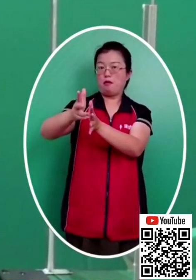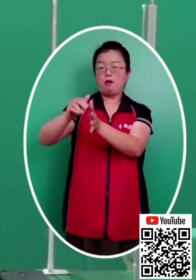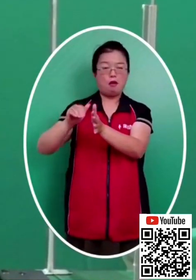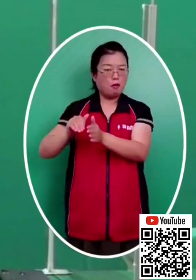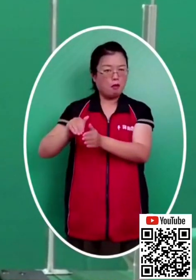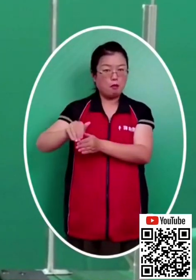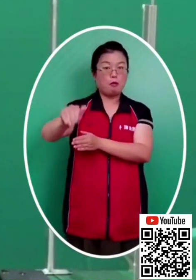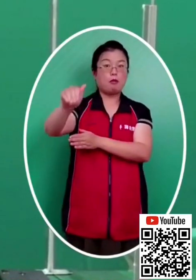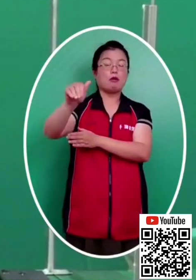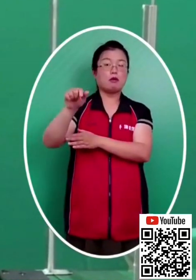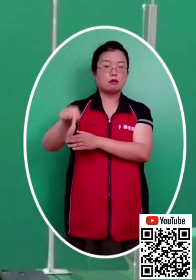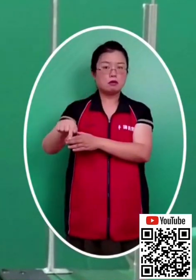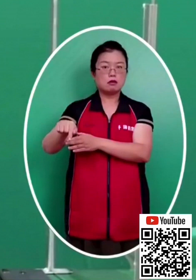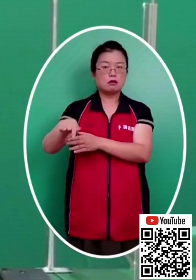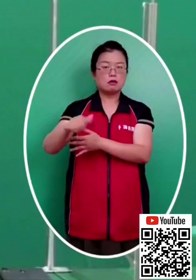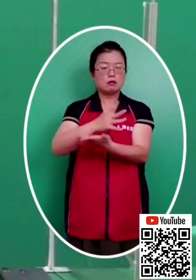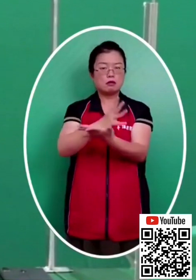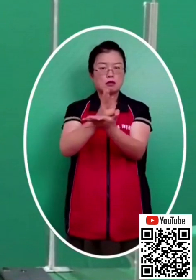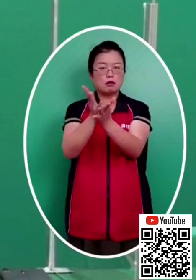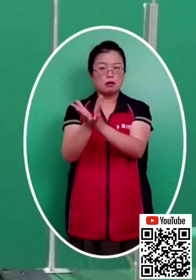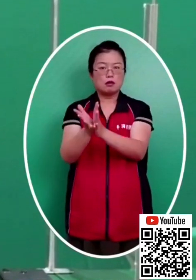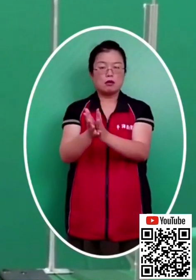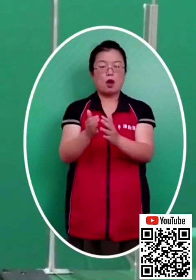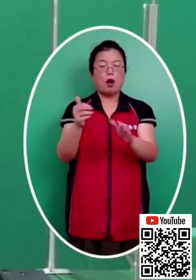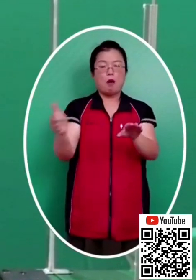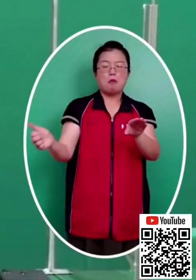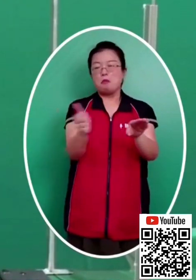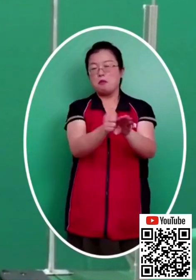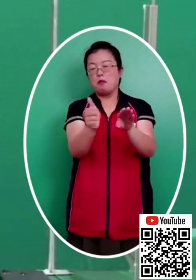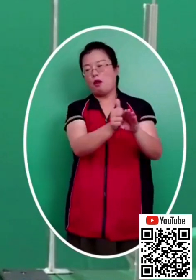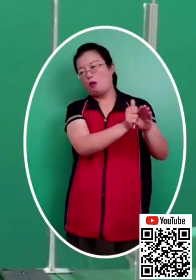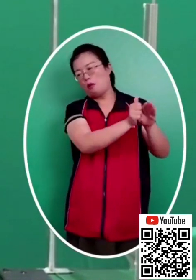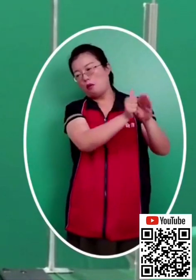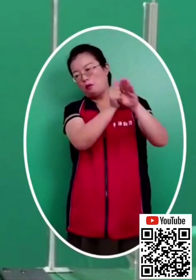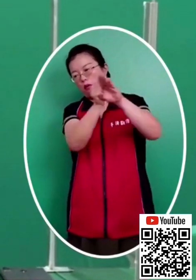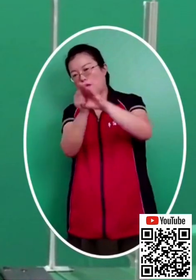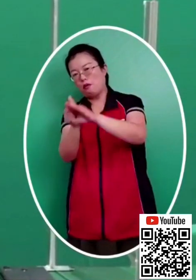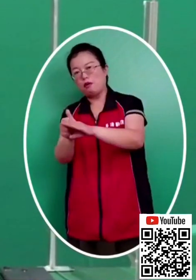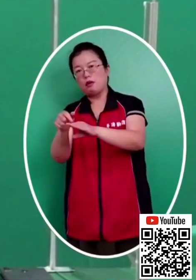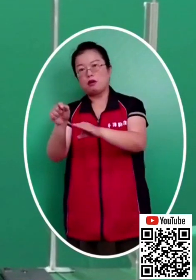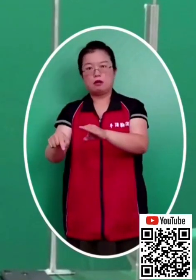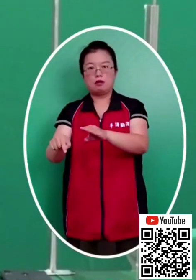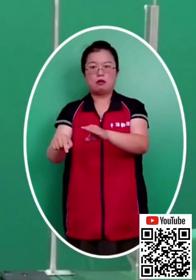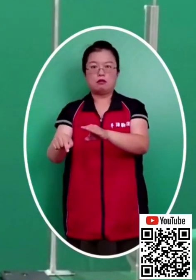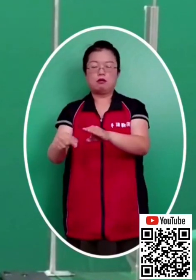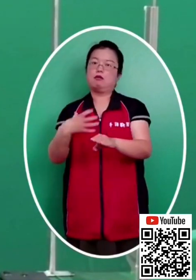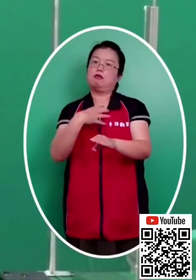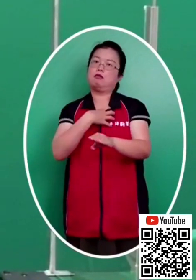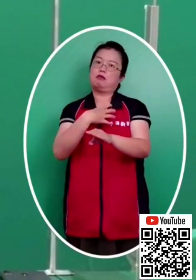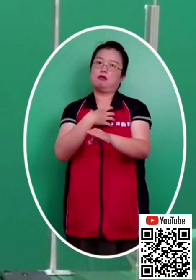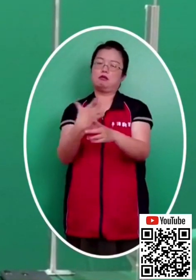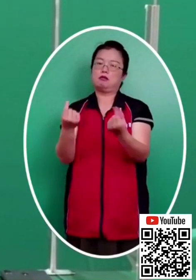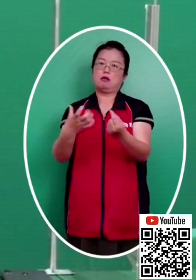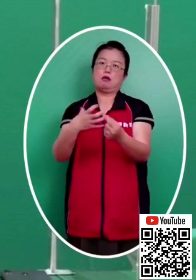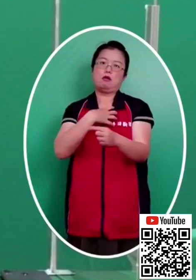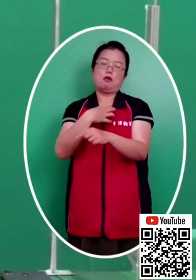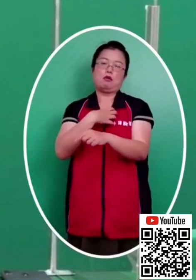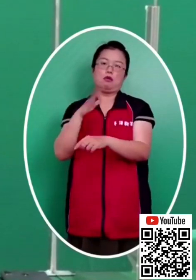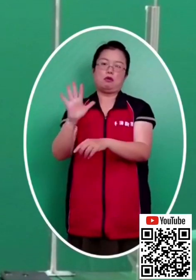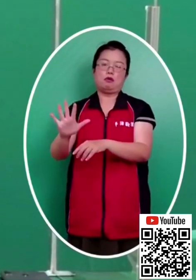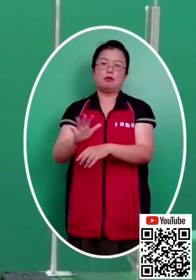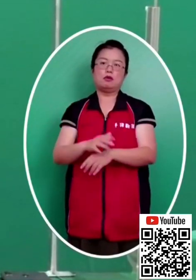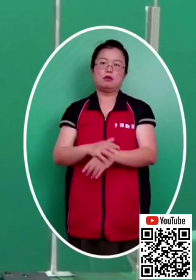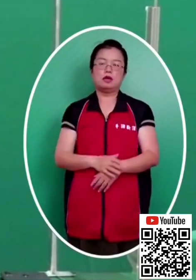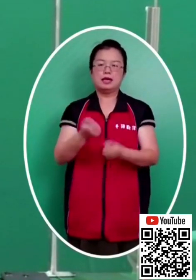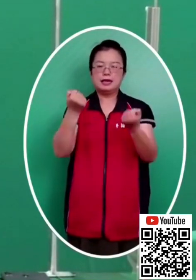身就是一种，这就是一段这个步险的路程，然后再搭台铁、高铁或是国